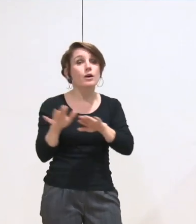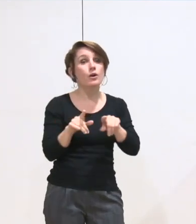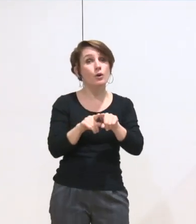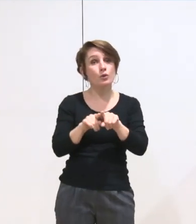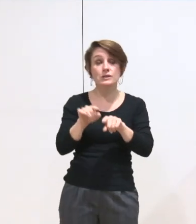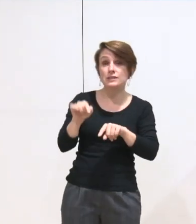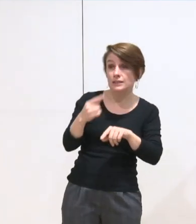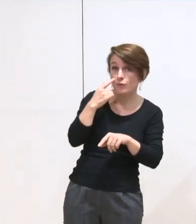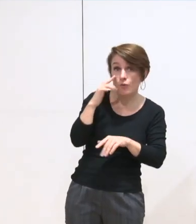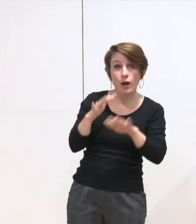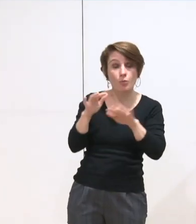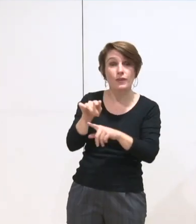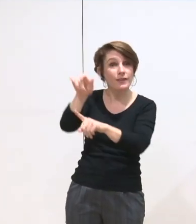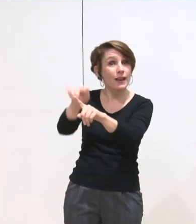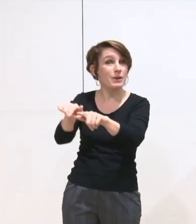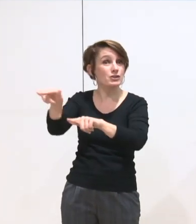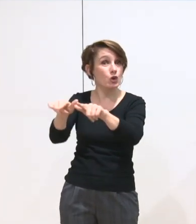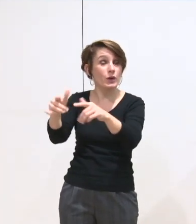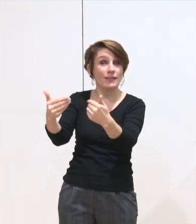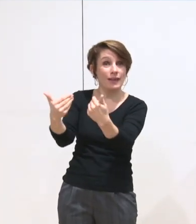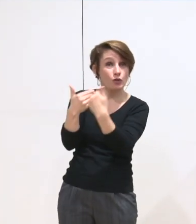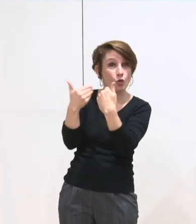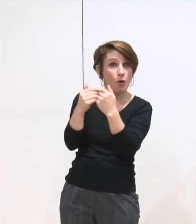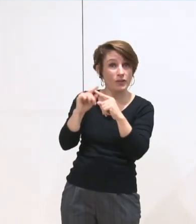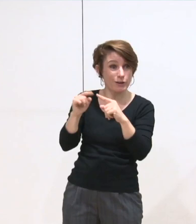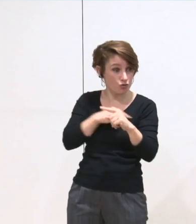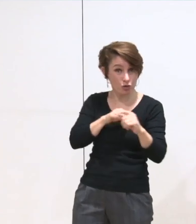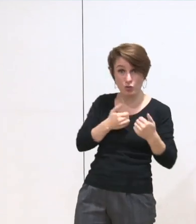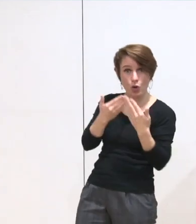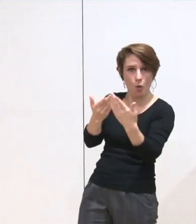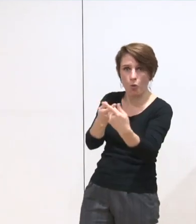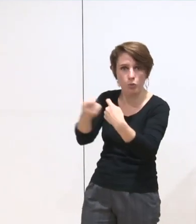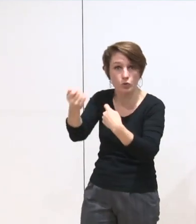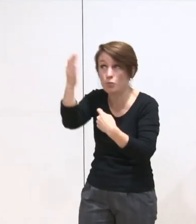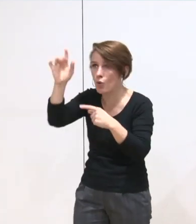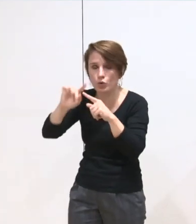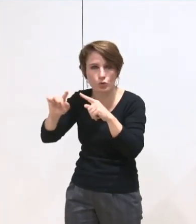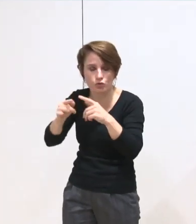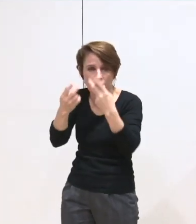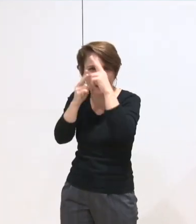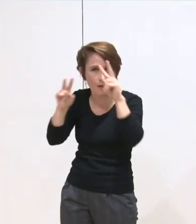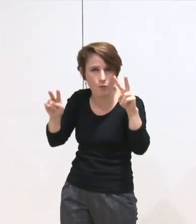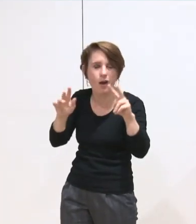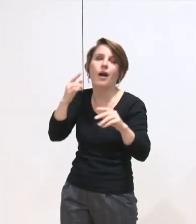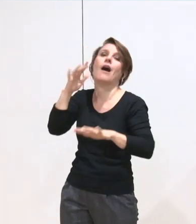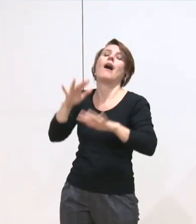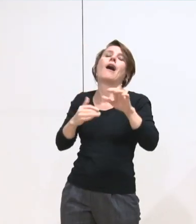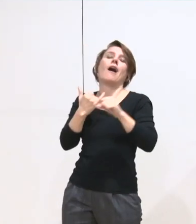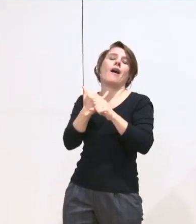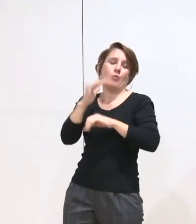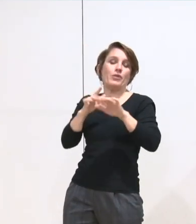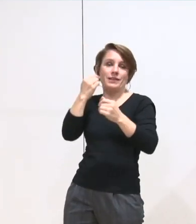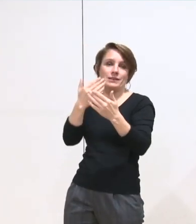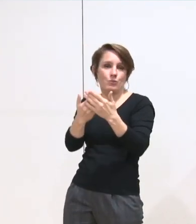la demande du locataire et la proposition qui a été faite, tout cela permettant ensuite de